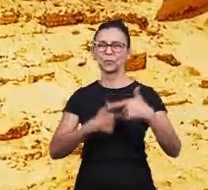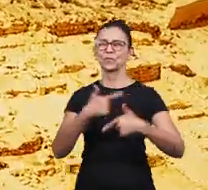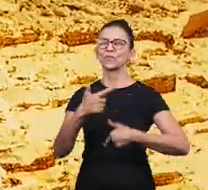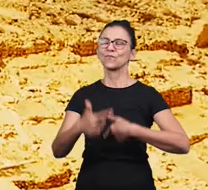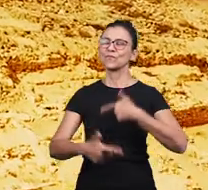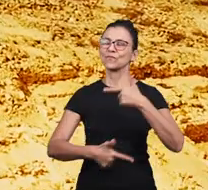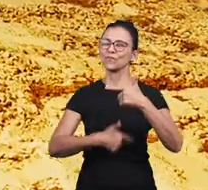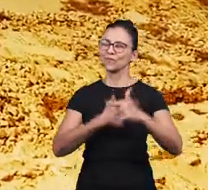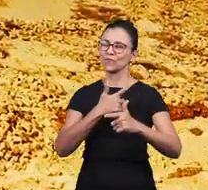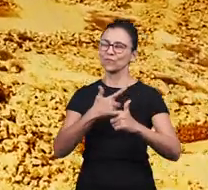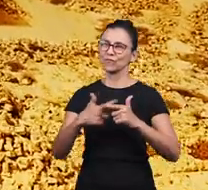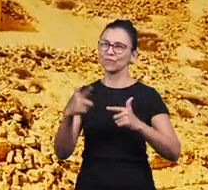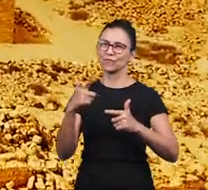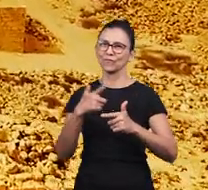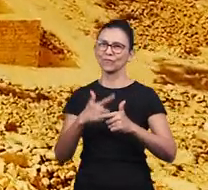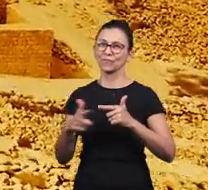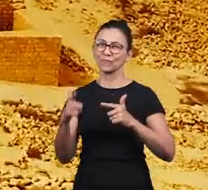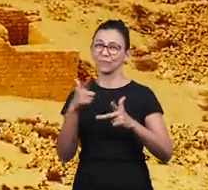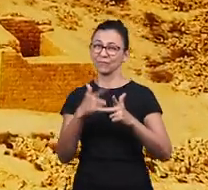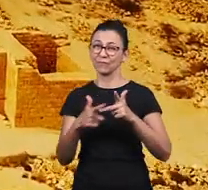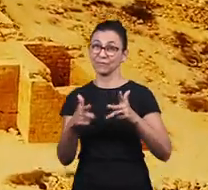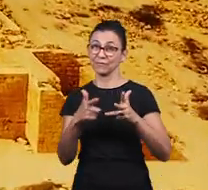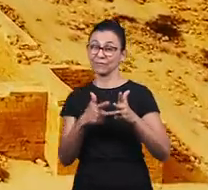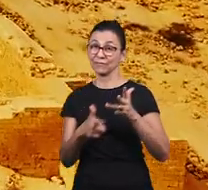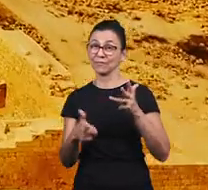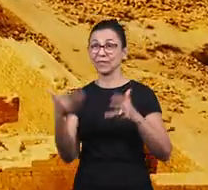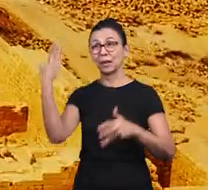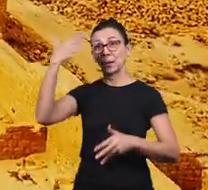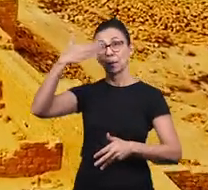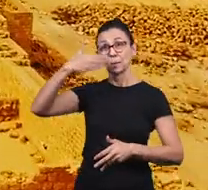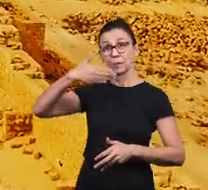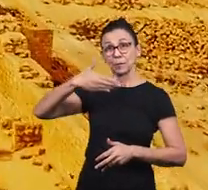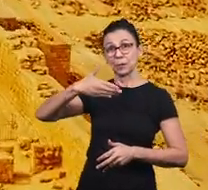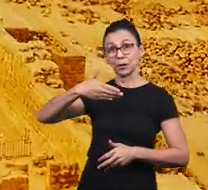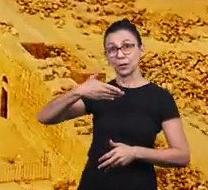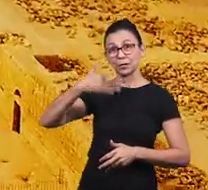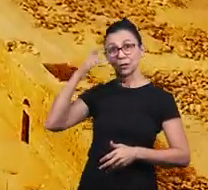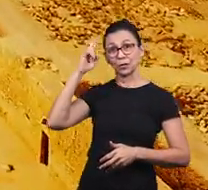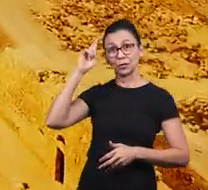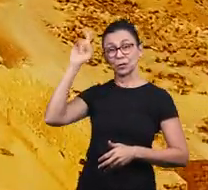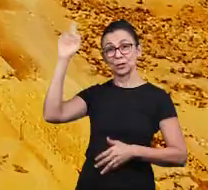meu Deus quebra muralhas,